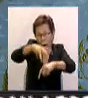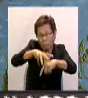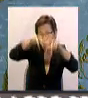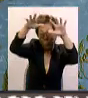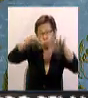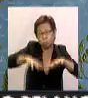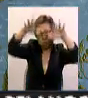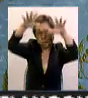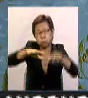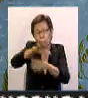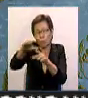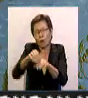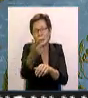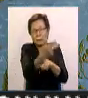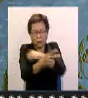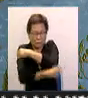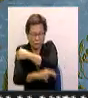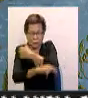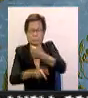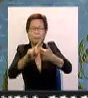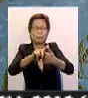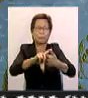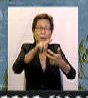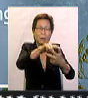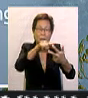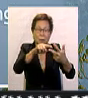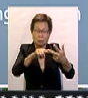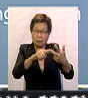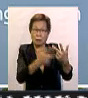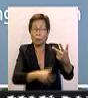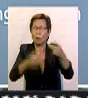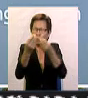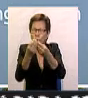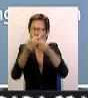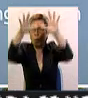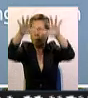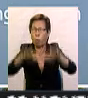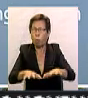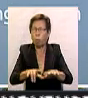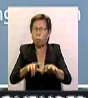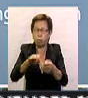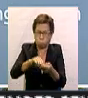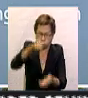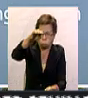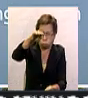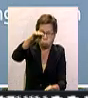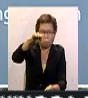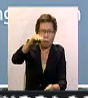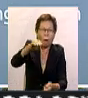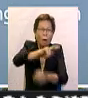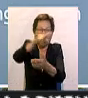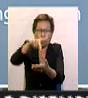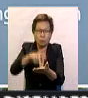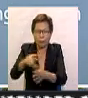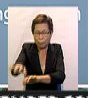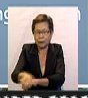hujan lebat melibatkan ketiga-tiga buah negeri. Didapati jumlah hujan yang paling banyak telah dicerap di Pusat Pertanian